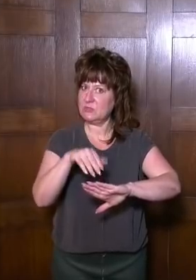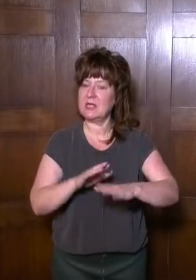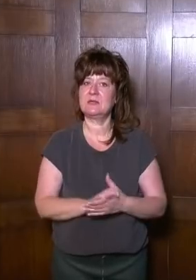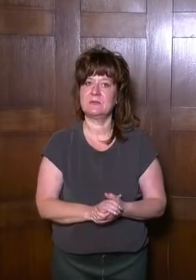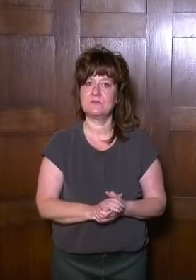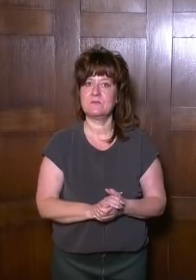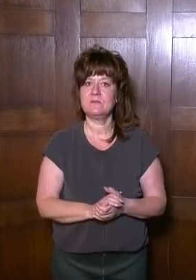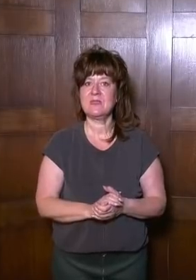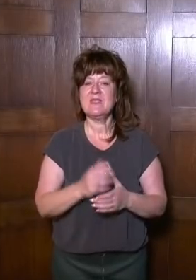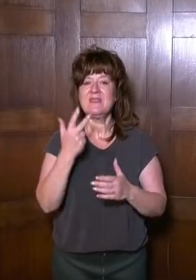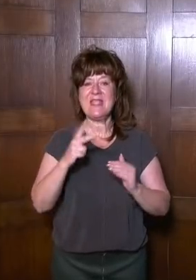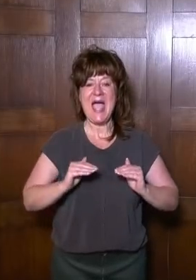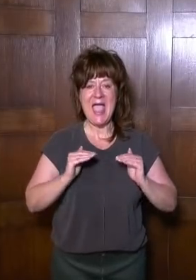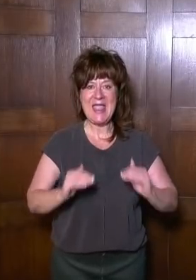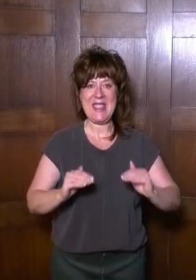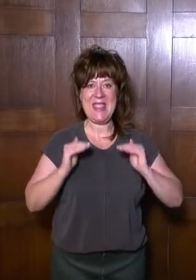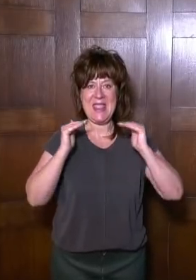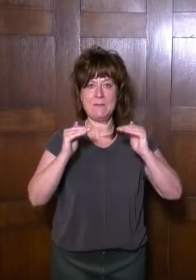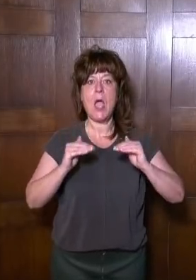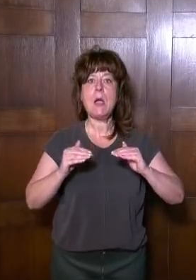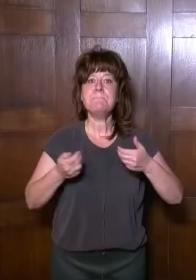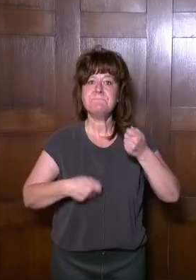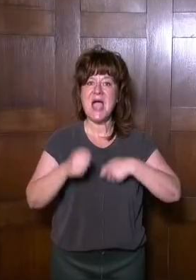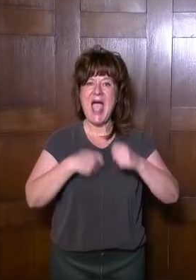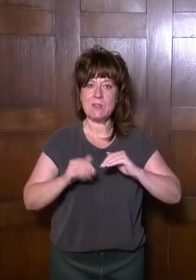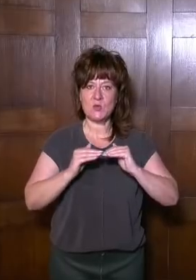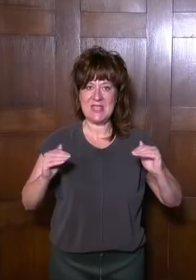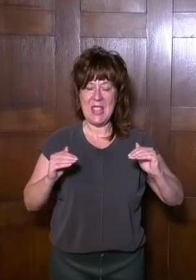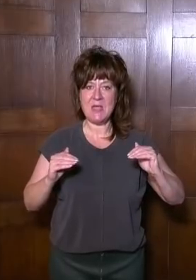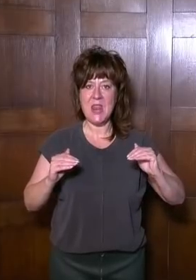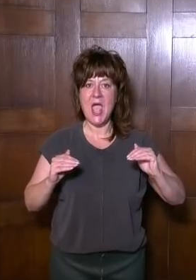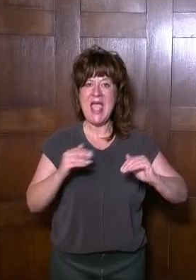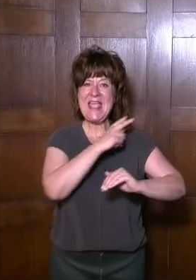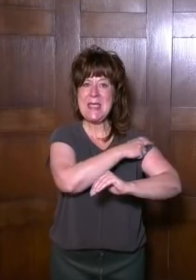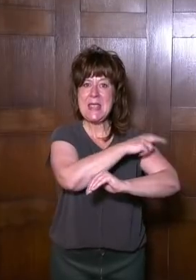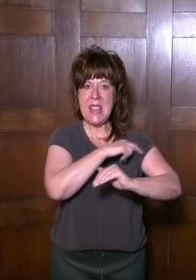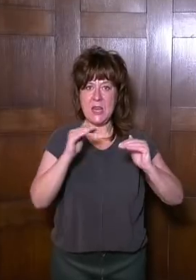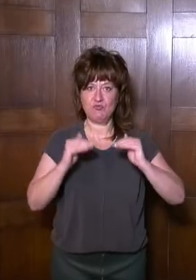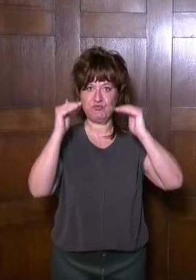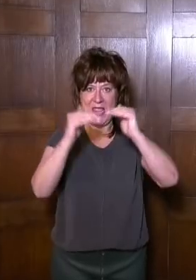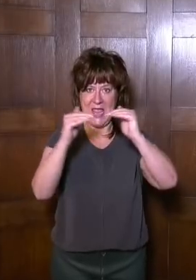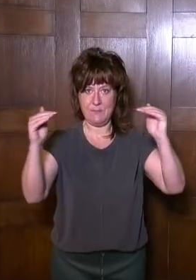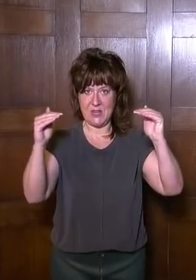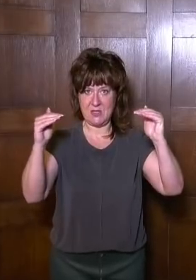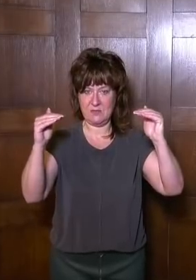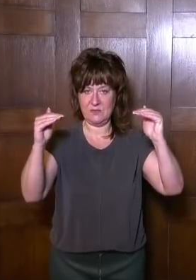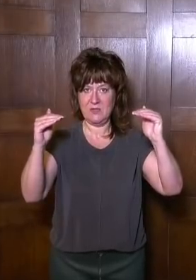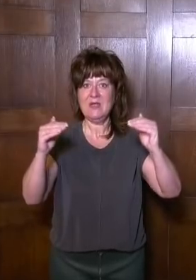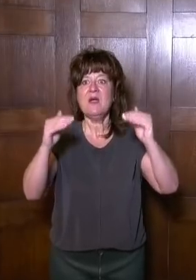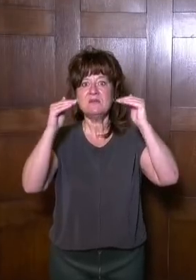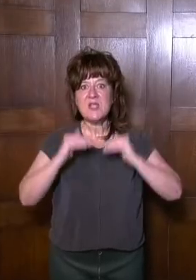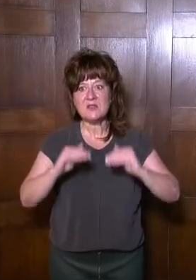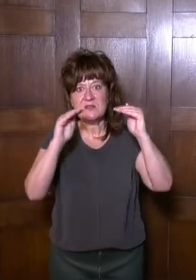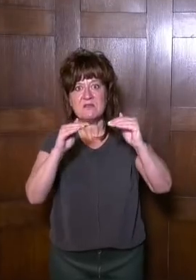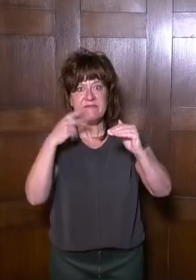Wir haben 3 Ebenen, das sind die Behandlungsebene, die klinische Ebene, und da hat Herr Weigel schon alles erzählt. Es ist das, was ich als Déjà-vu erkenne.